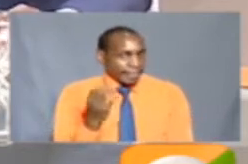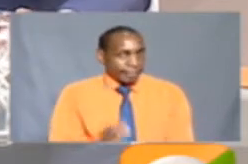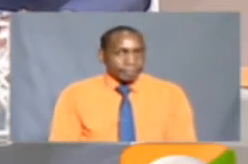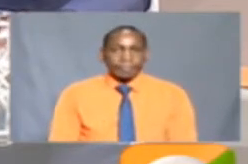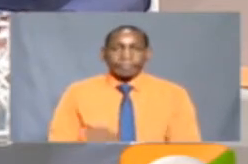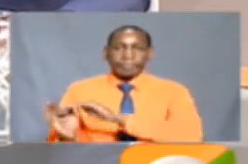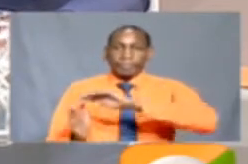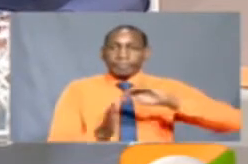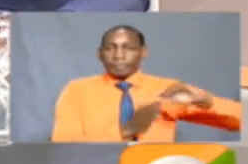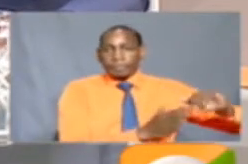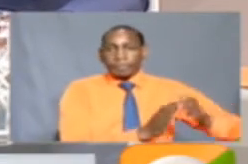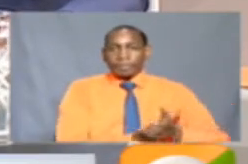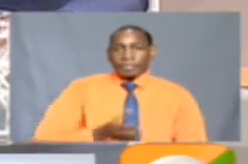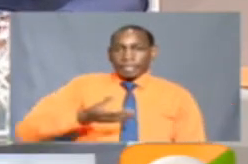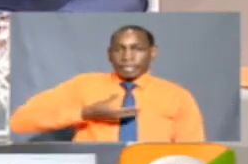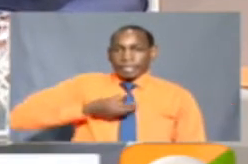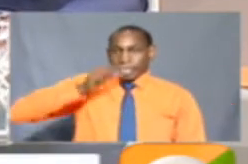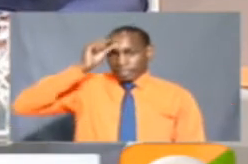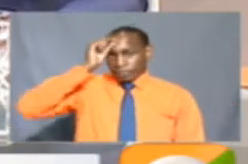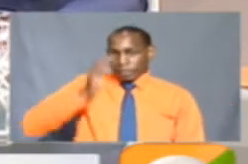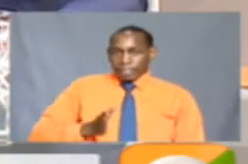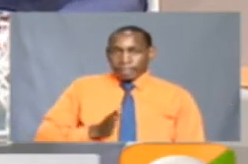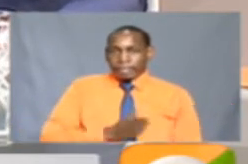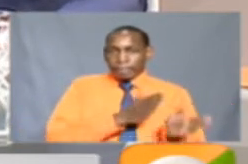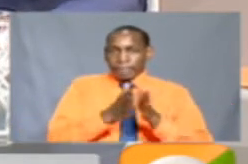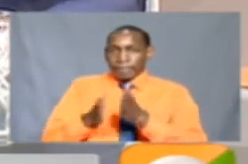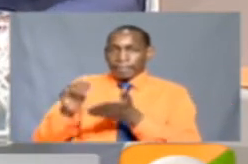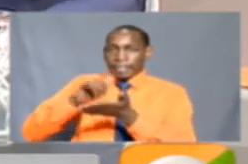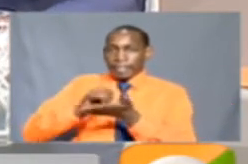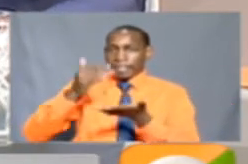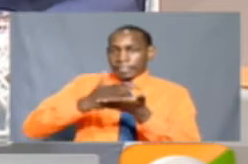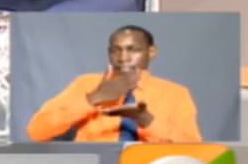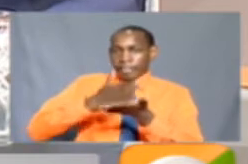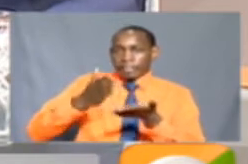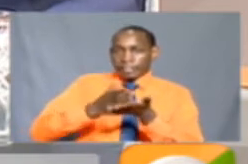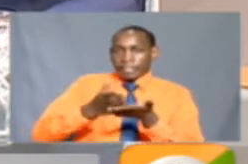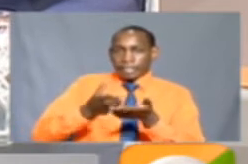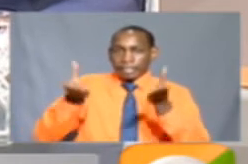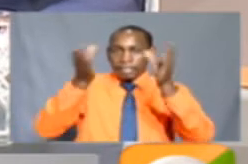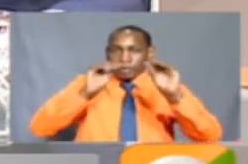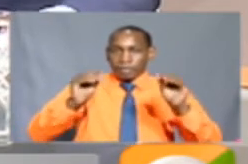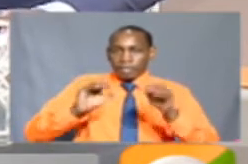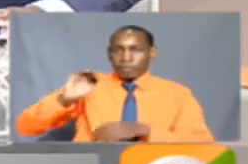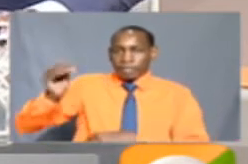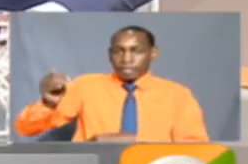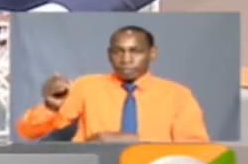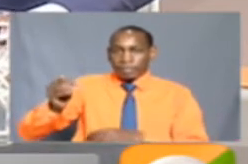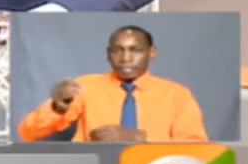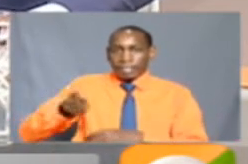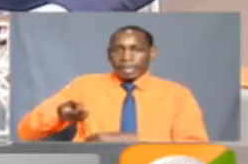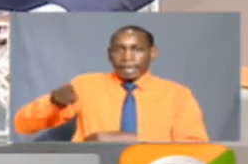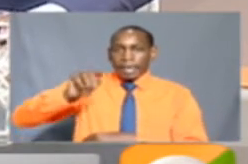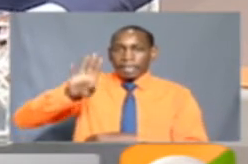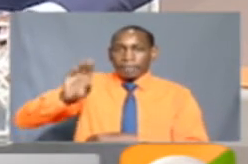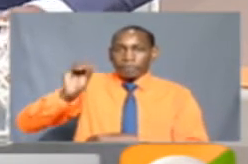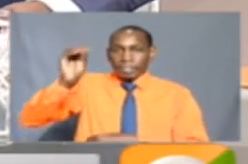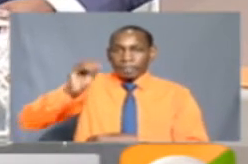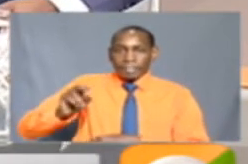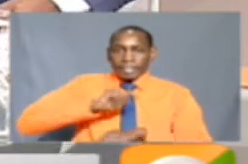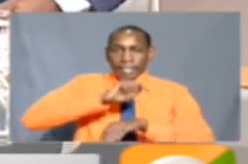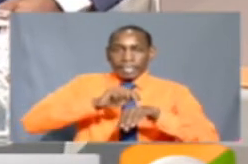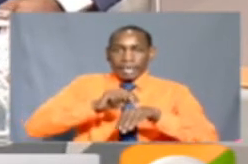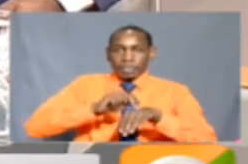Na tukende mbele kwamba baraza la magavana linapania kuhakikisha mgao wa fedha za kaunti umeongezwa hadi kufikia asilimia 40 ya bajeti ya